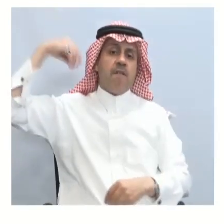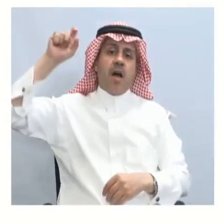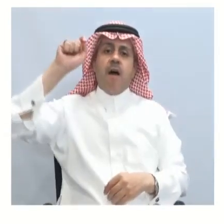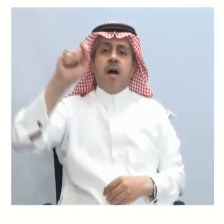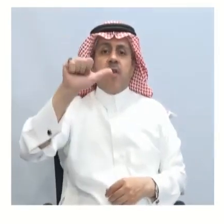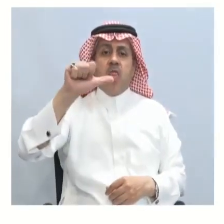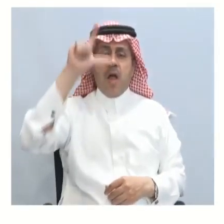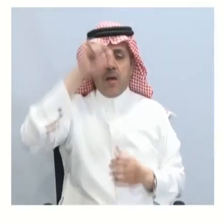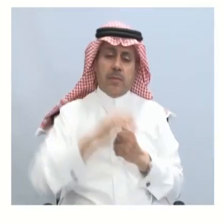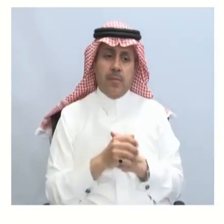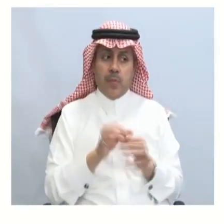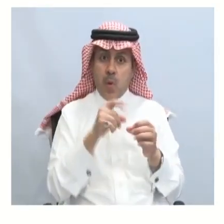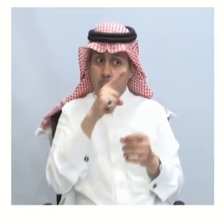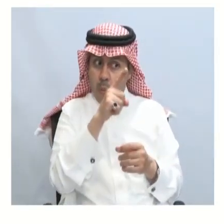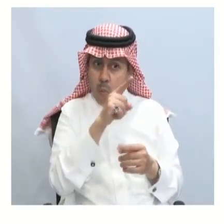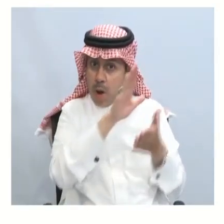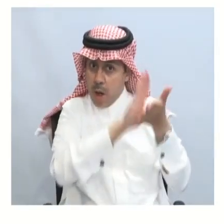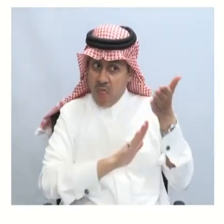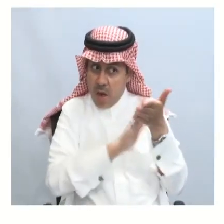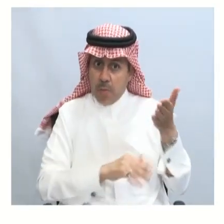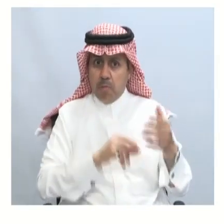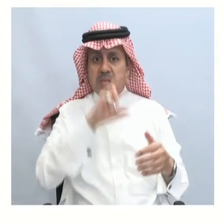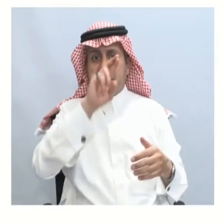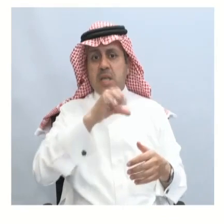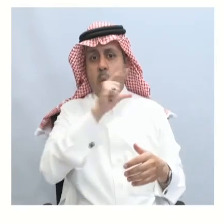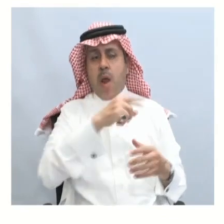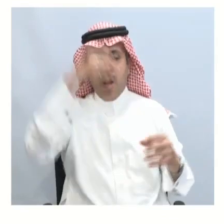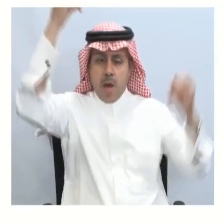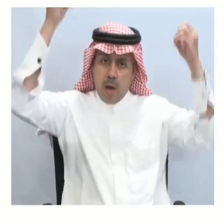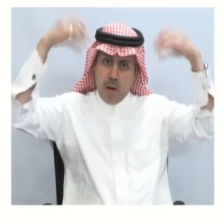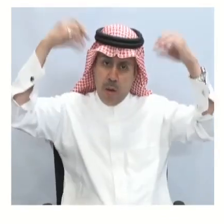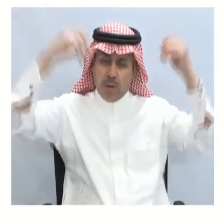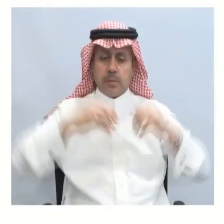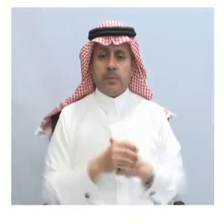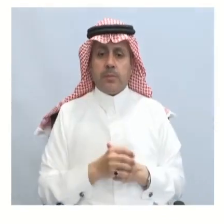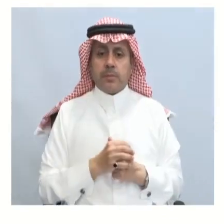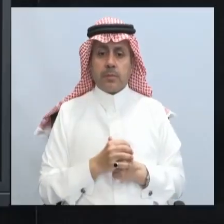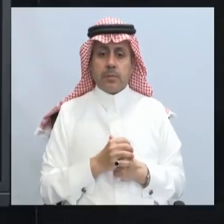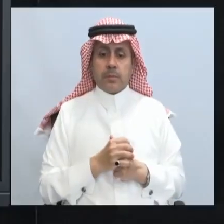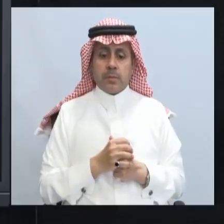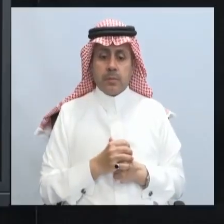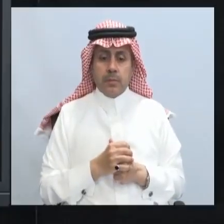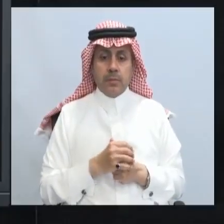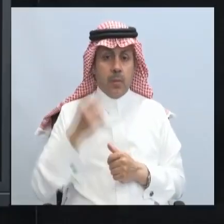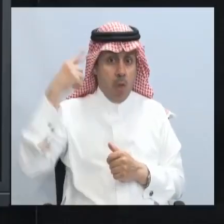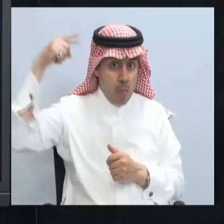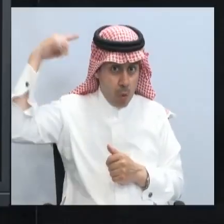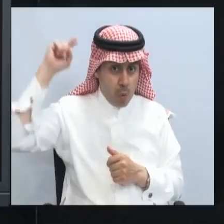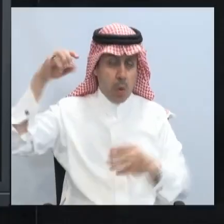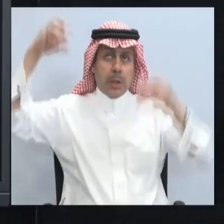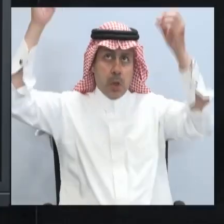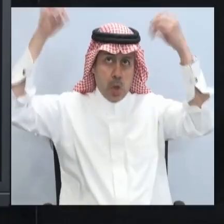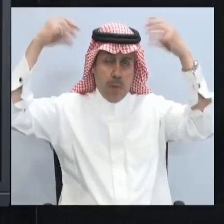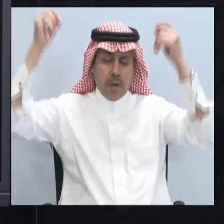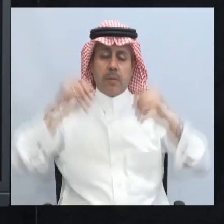من زوالها والله عز وجل ماذا قال واعتصم بحبل الله جميعا ولا تفرقوا واذكروا نعمه الله